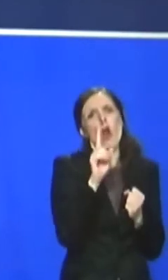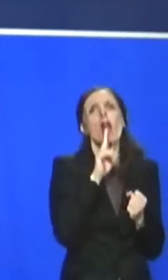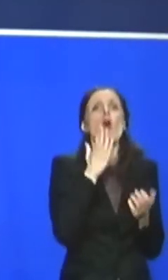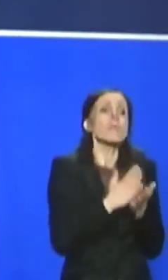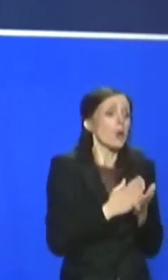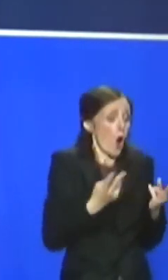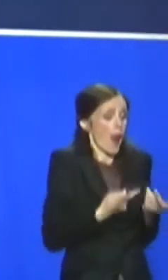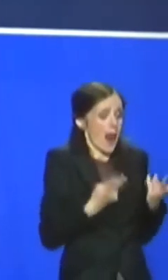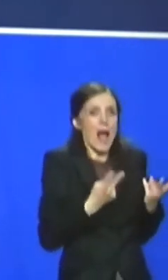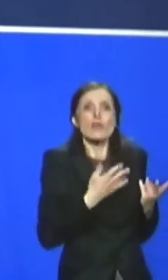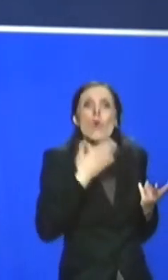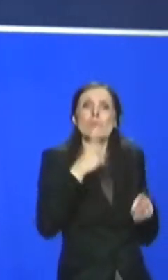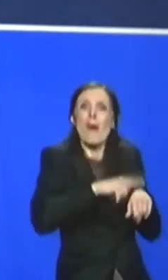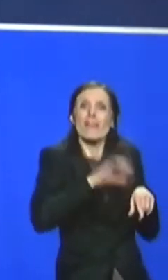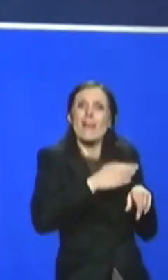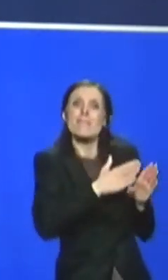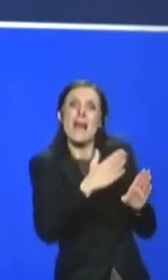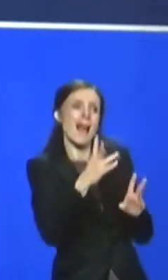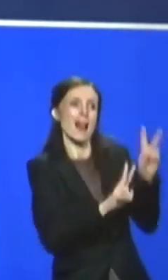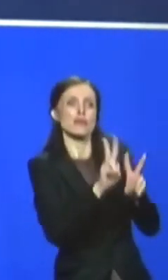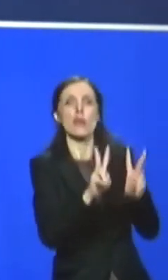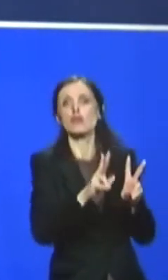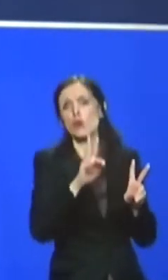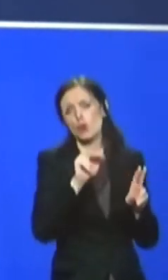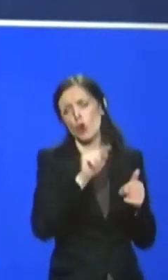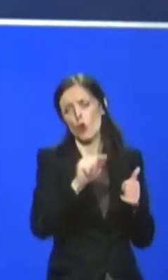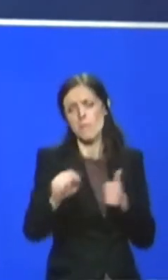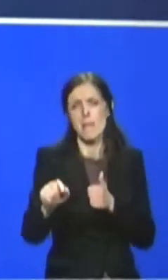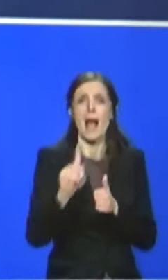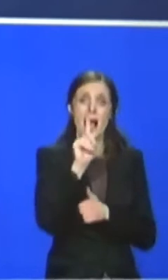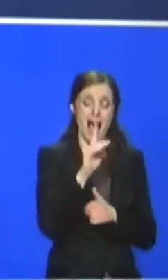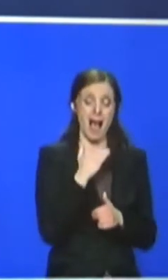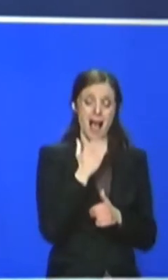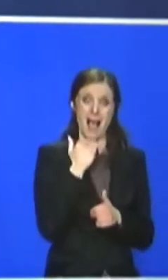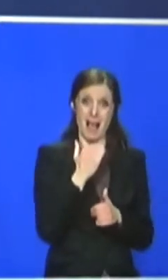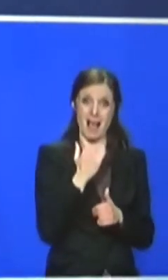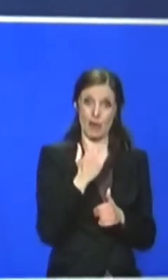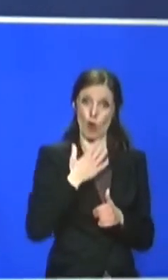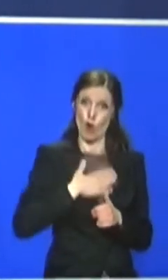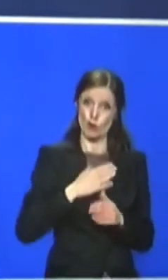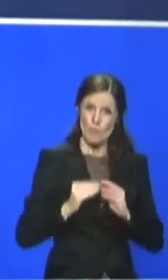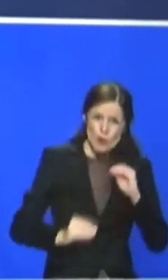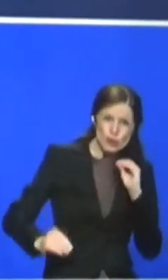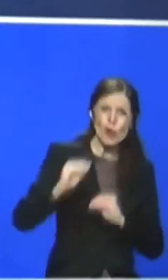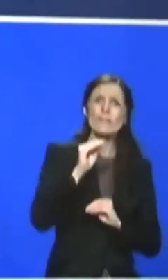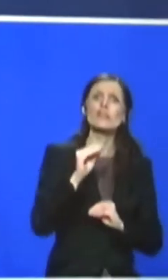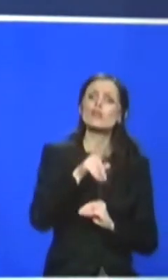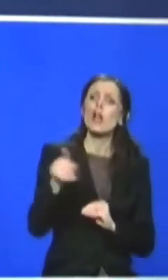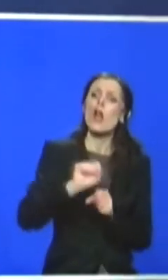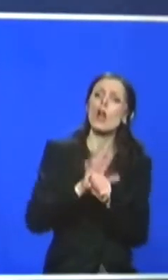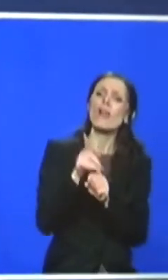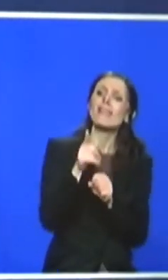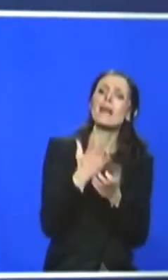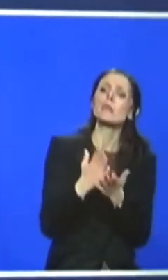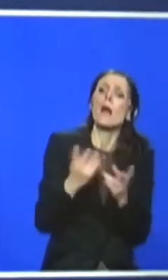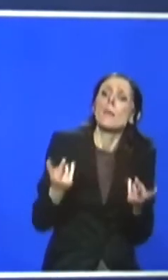vreme samog lečenja. S druge strane, da bismo mogli da imamo i da bismo imali što je moguće više pacijenata sa lakom kliničkom slikom, to je vrlo